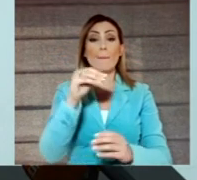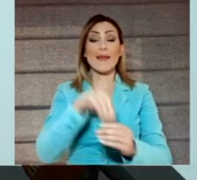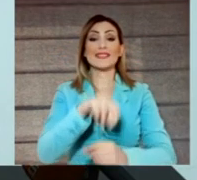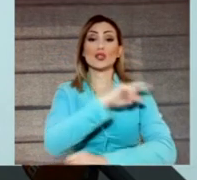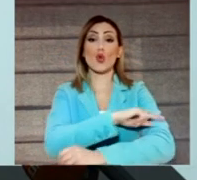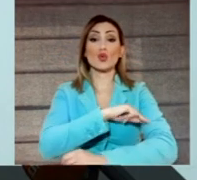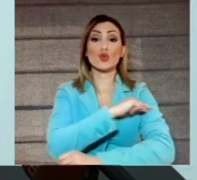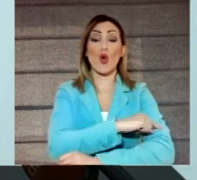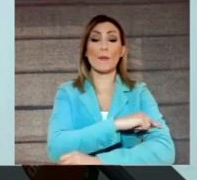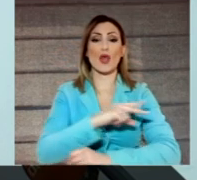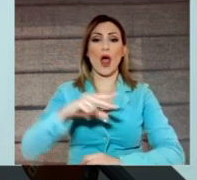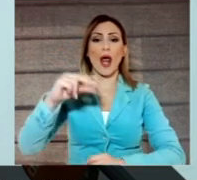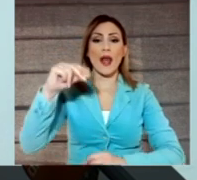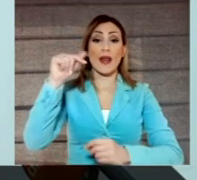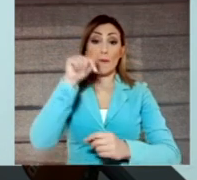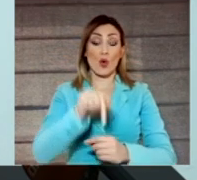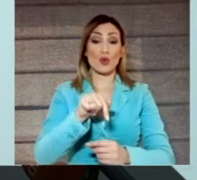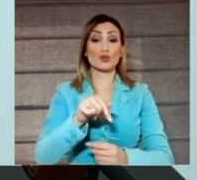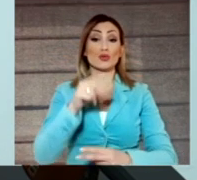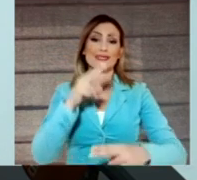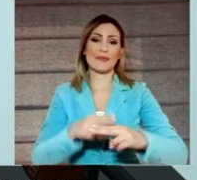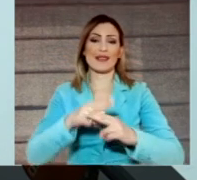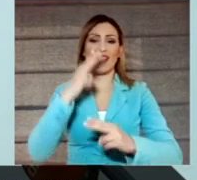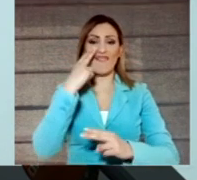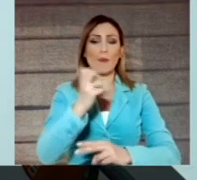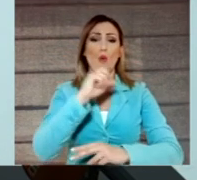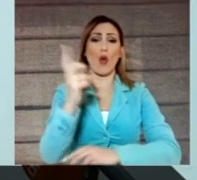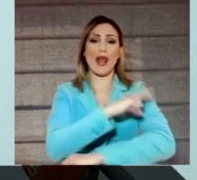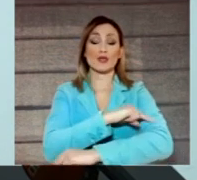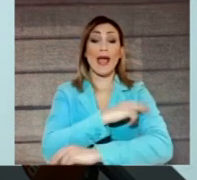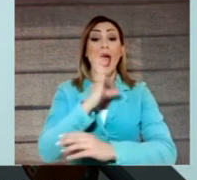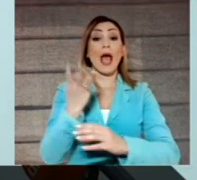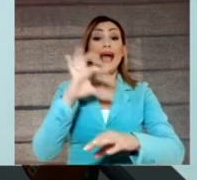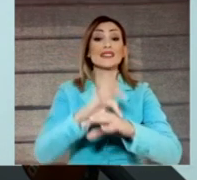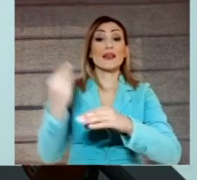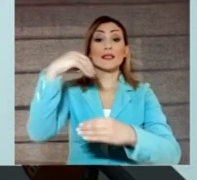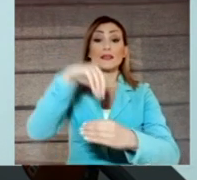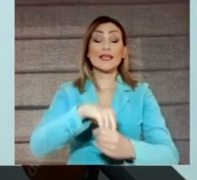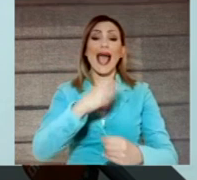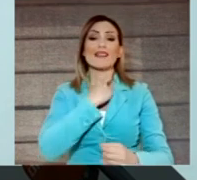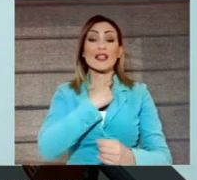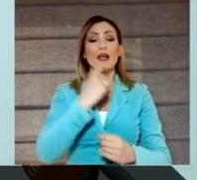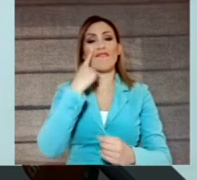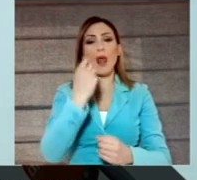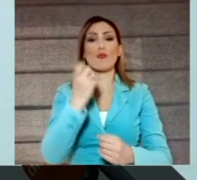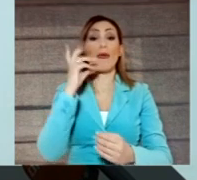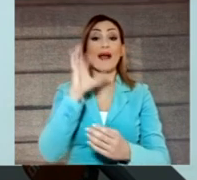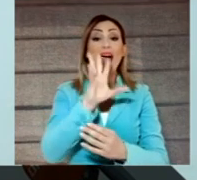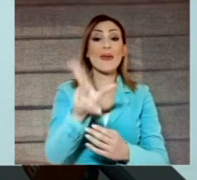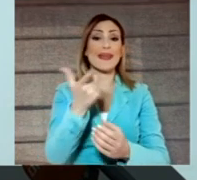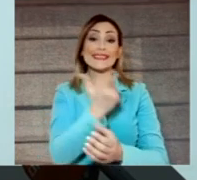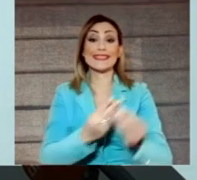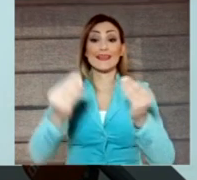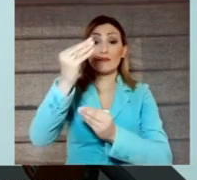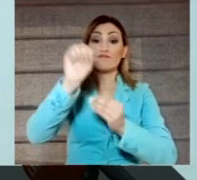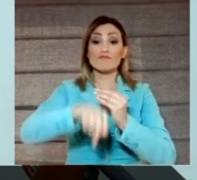υπόλοιπα νοσηλευτήρια και κυρίως εισαγωγές στις μονάδες εντατικής θεραπείας. Αυτή τη στιγμή η κατάσταση